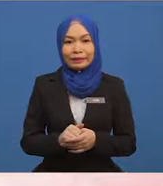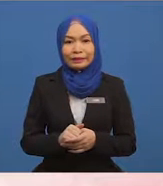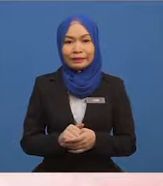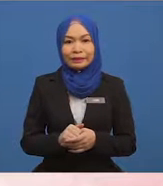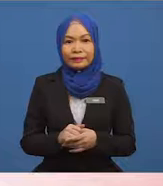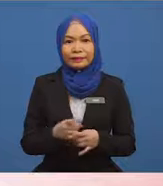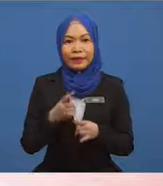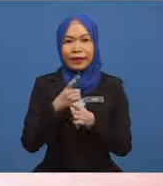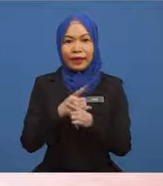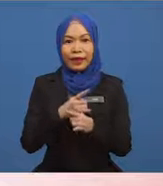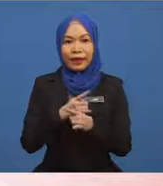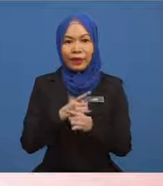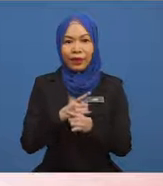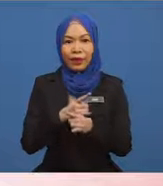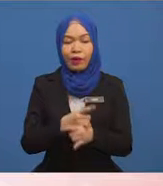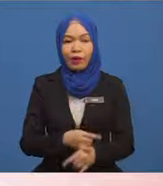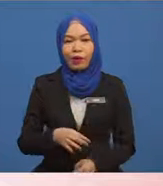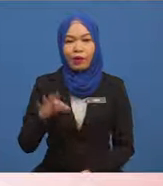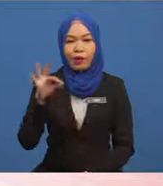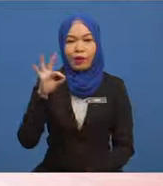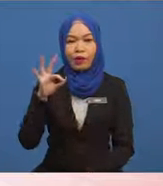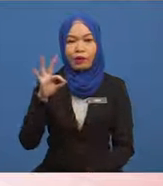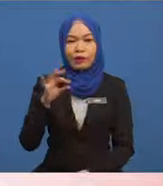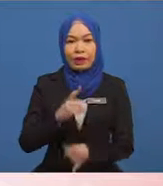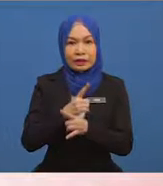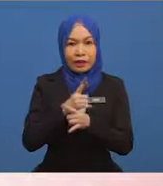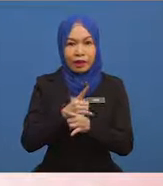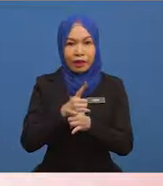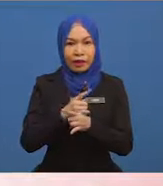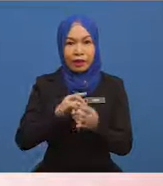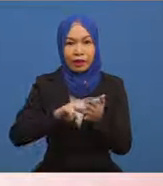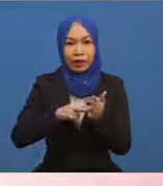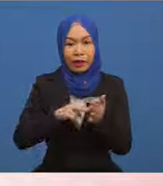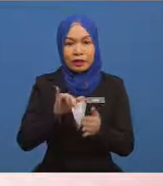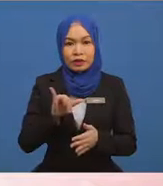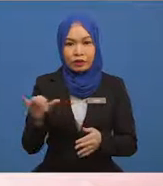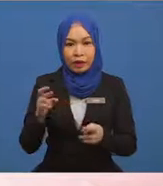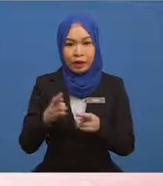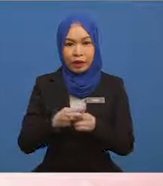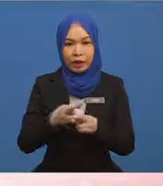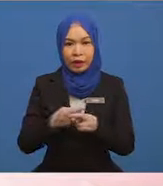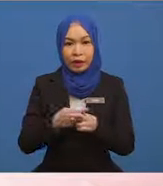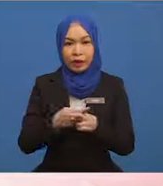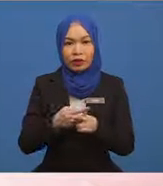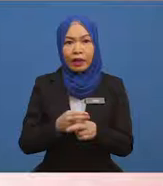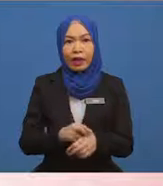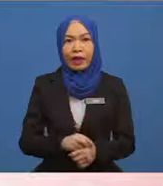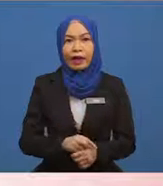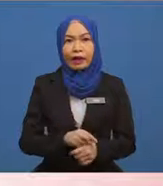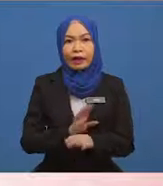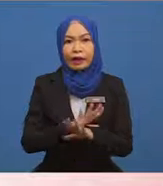alkohol adalah proses penguraian glukosa tidak lengkap kepada